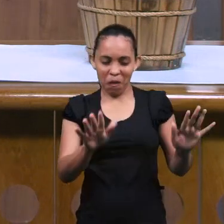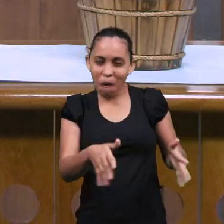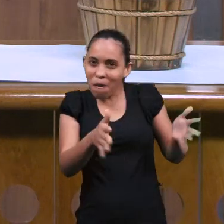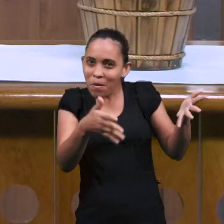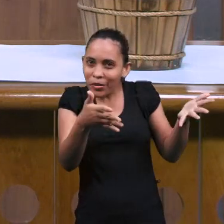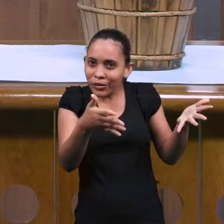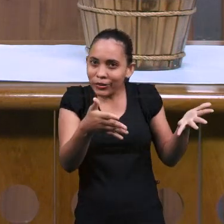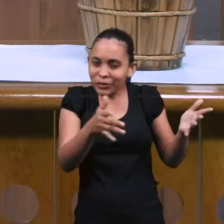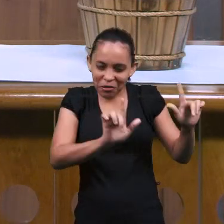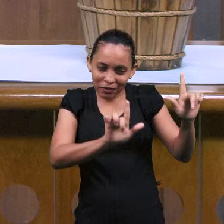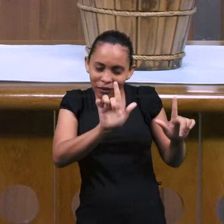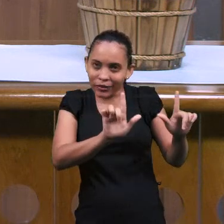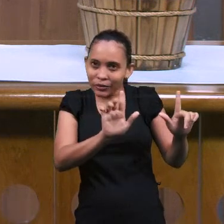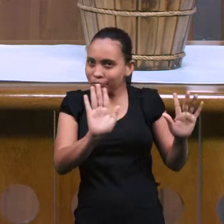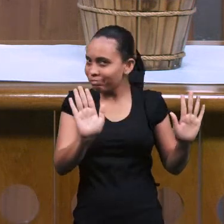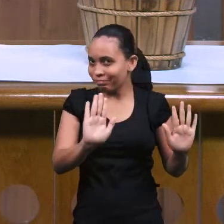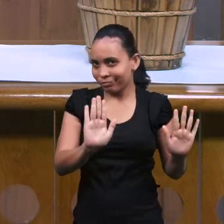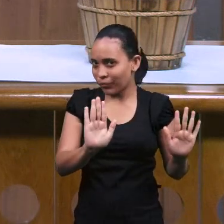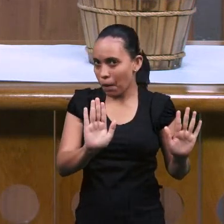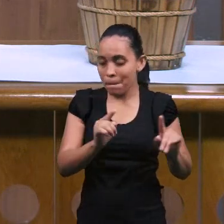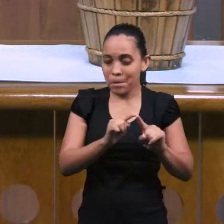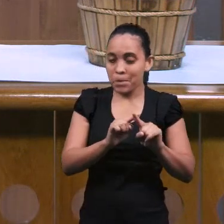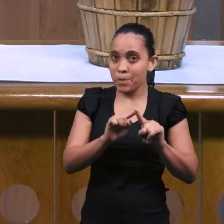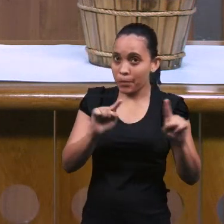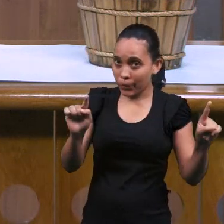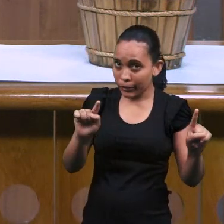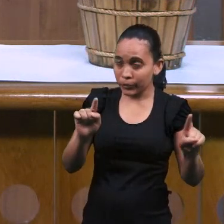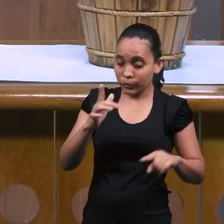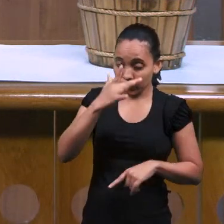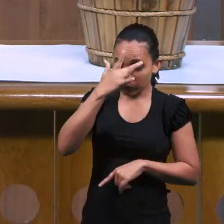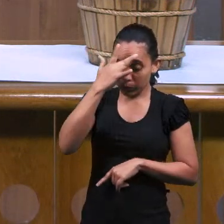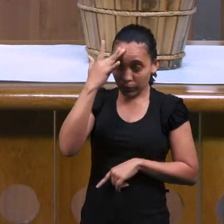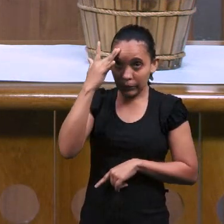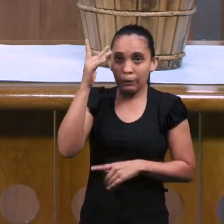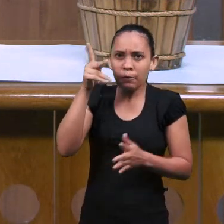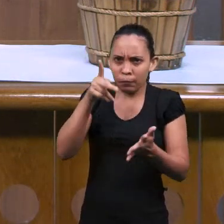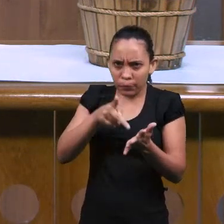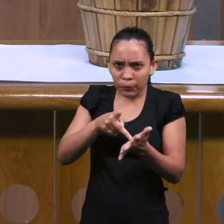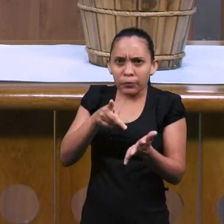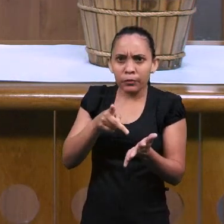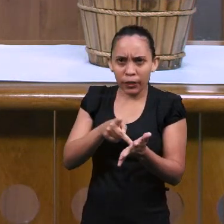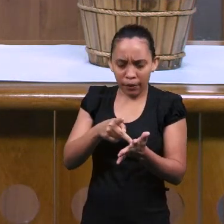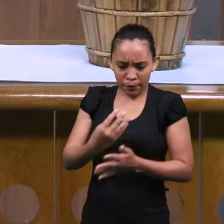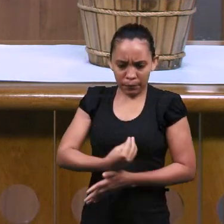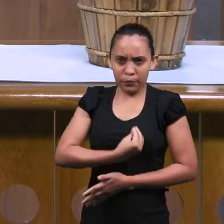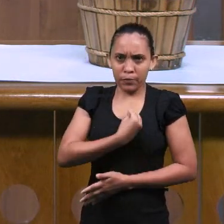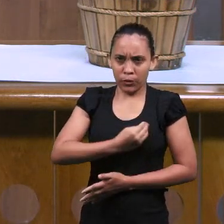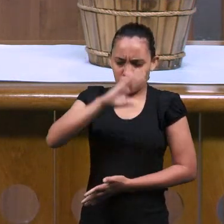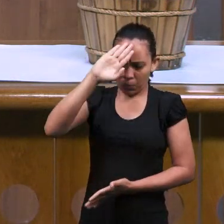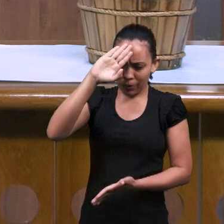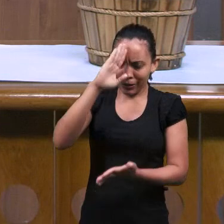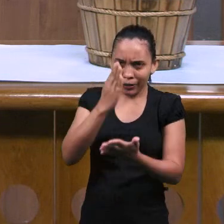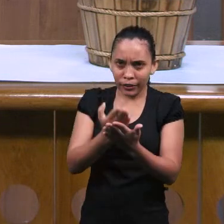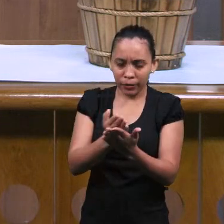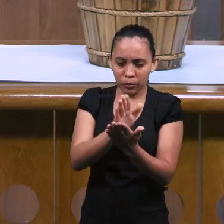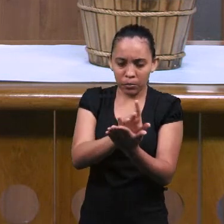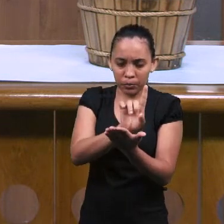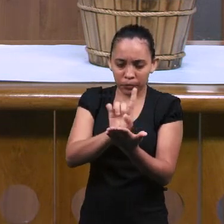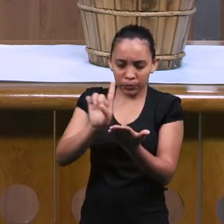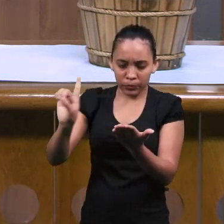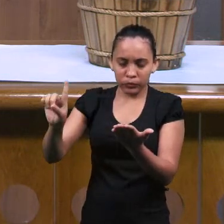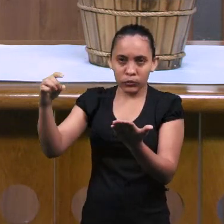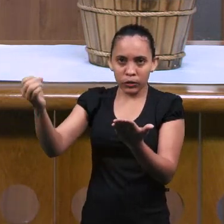Non. Par ceux qui sont en train de vivre la parole. La parole révélée, n'est-ce pas? Ce n'est pas la